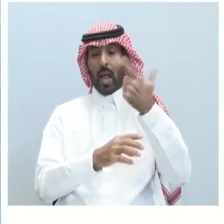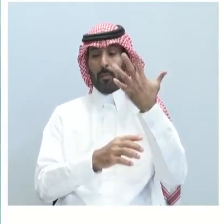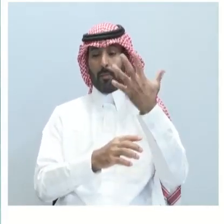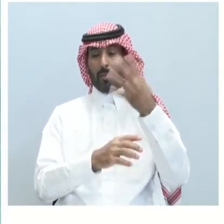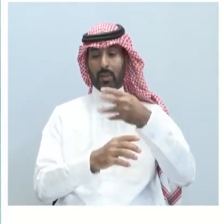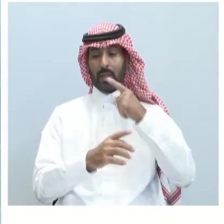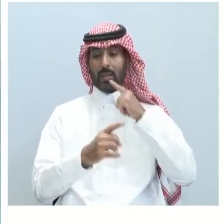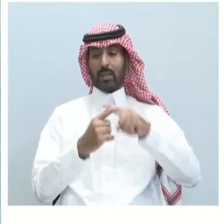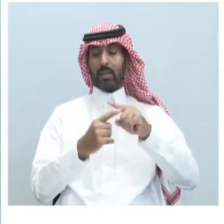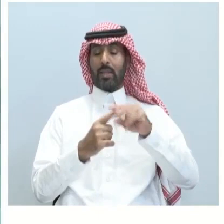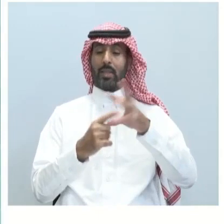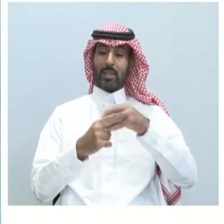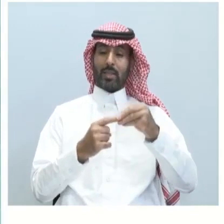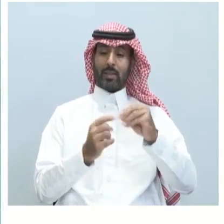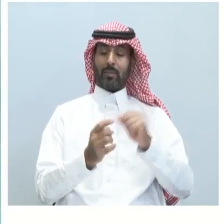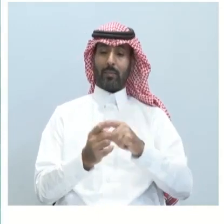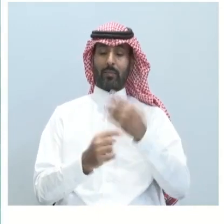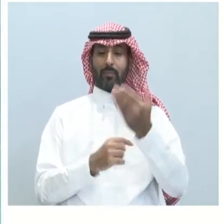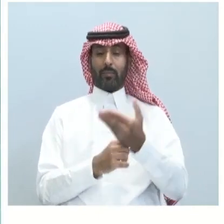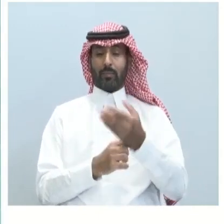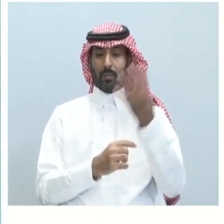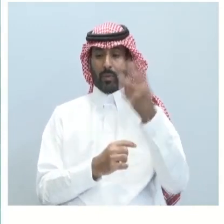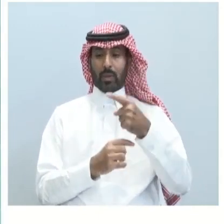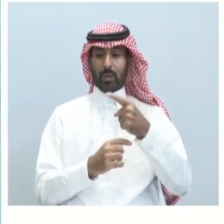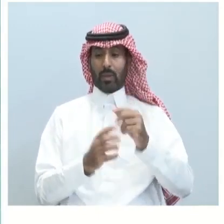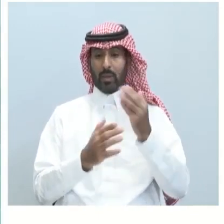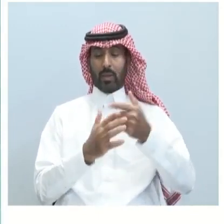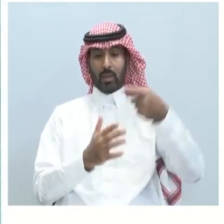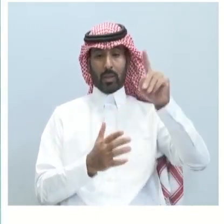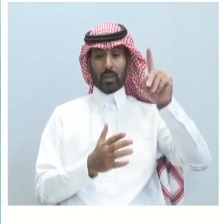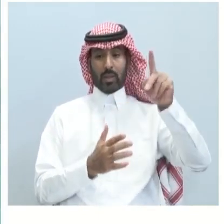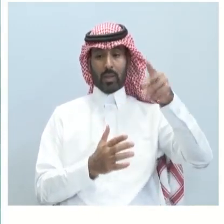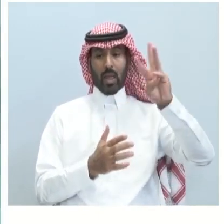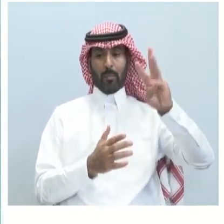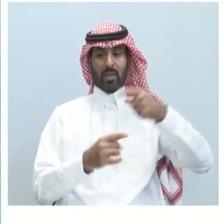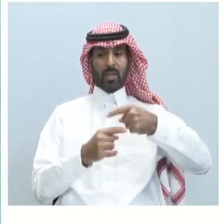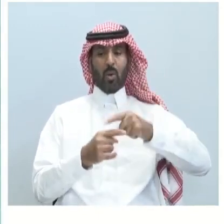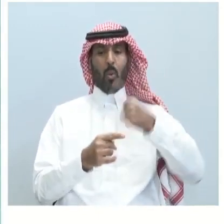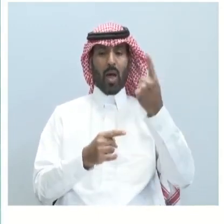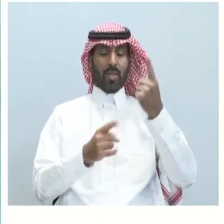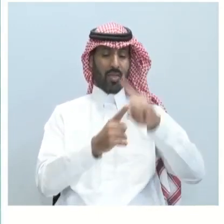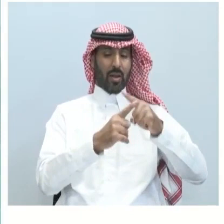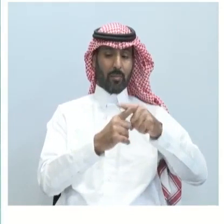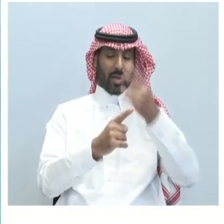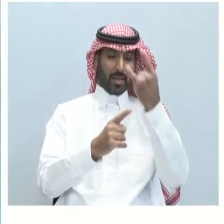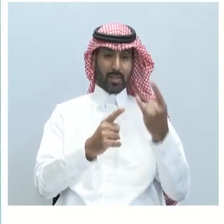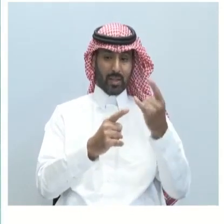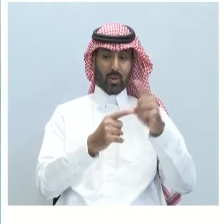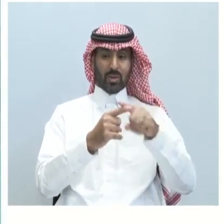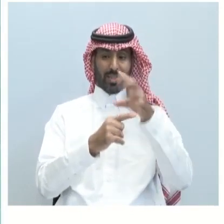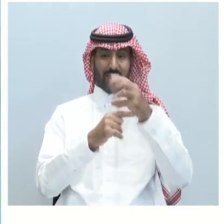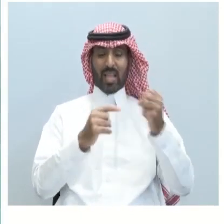سالب سبعه سالب سبعه سالب 14 اذا بيكون يساوي كم واحد ضرب عشره اس سالب